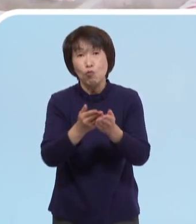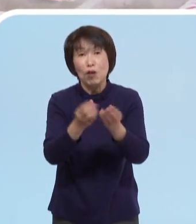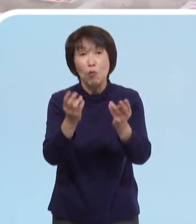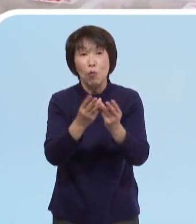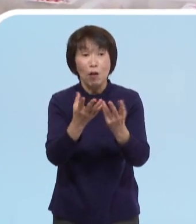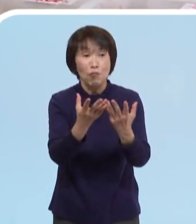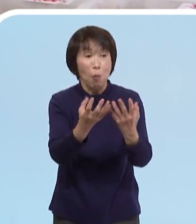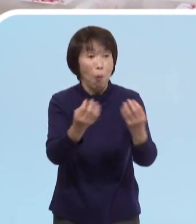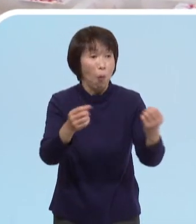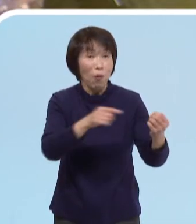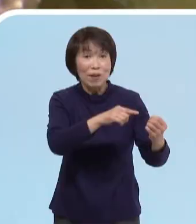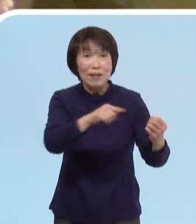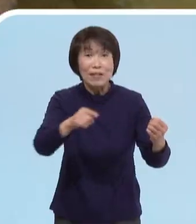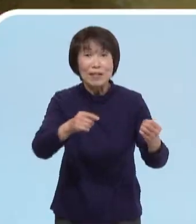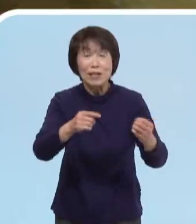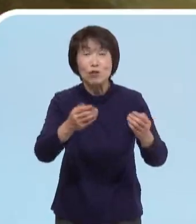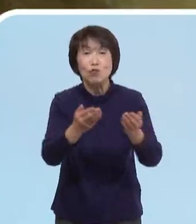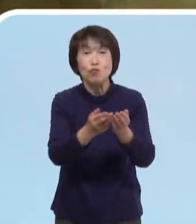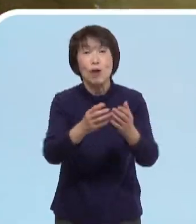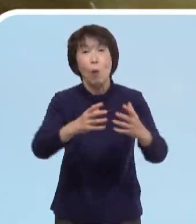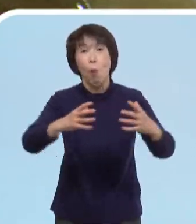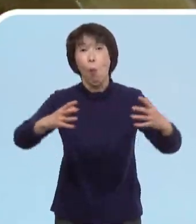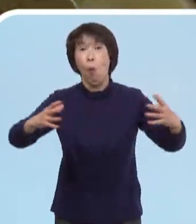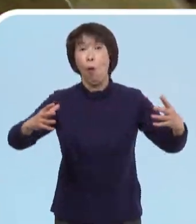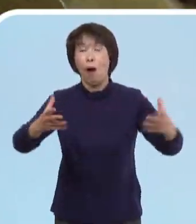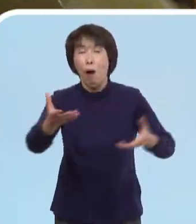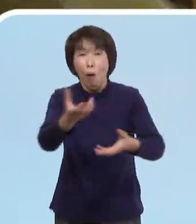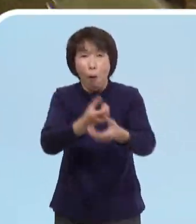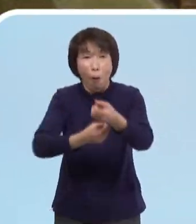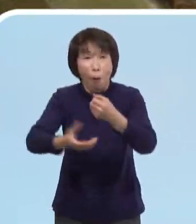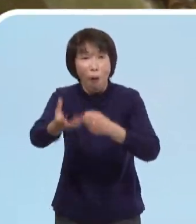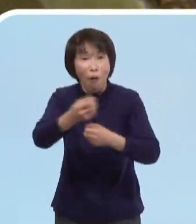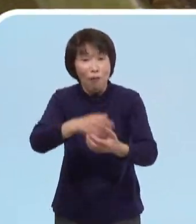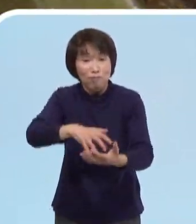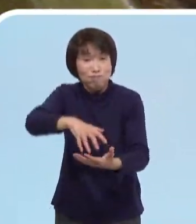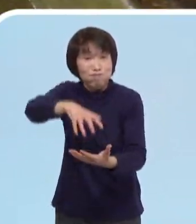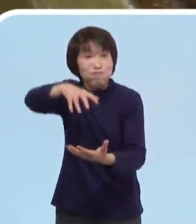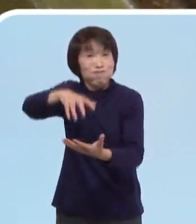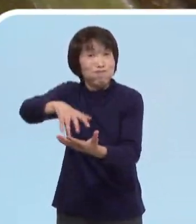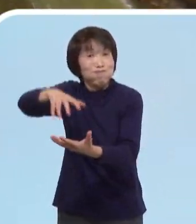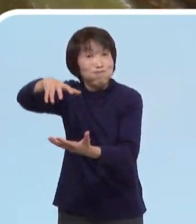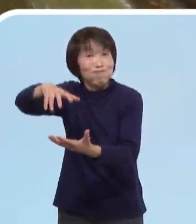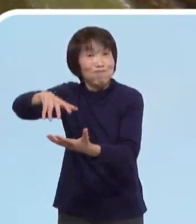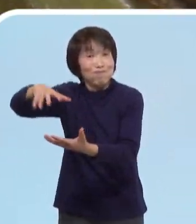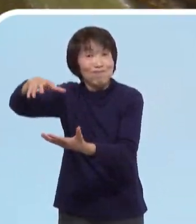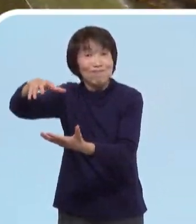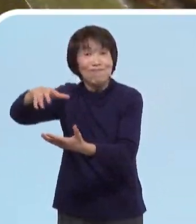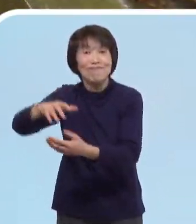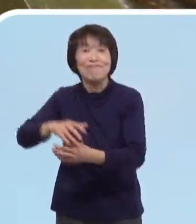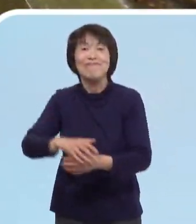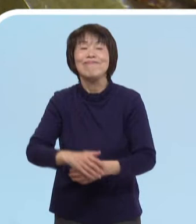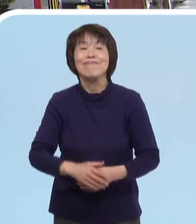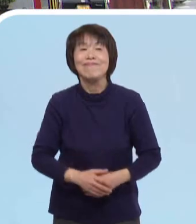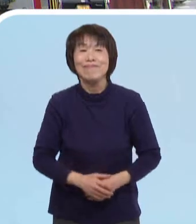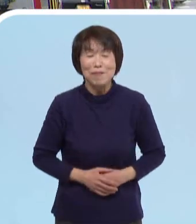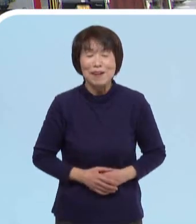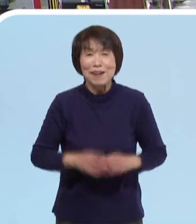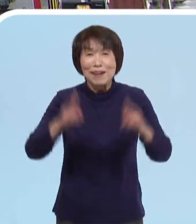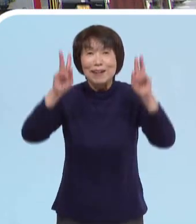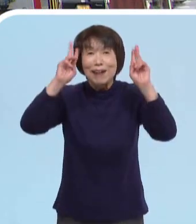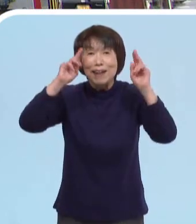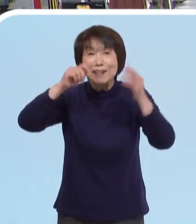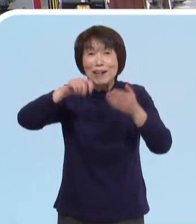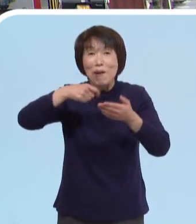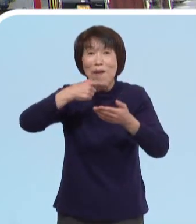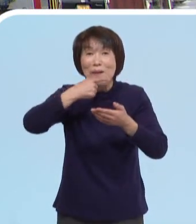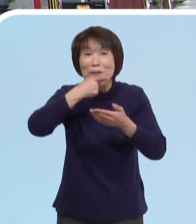漁船の数も多いし、大型の船が多いからたくさん取ってきますので。 わ